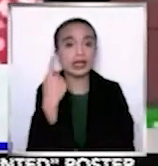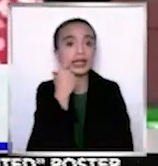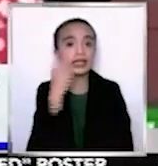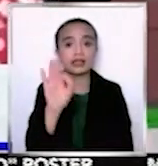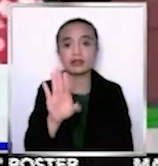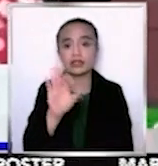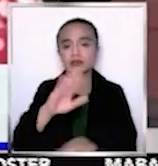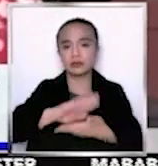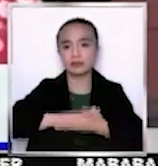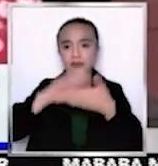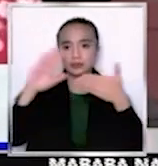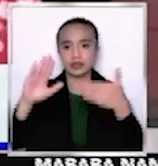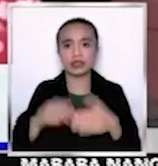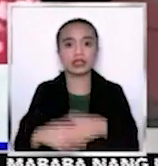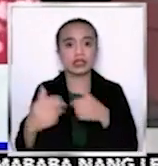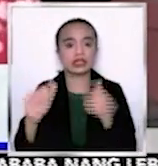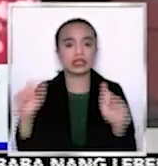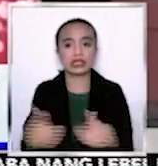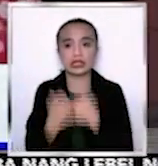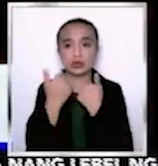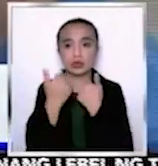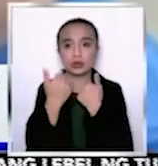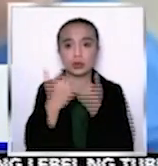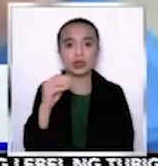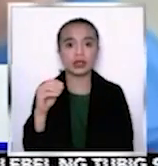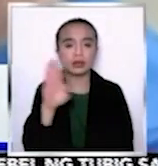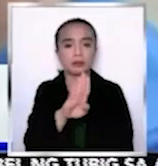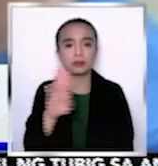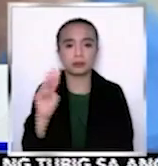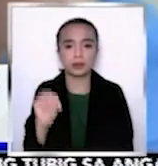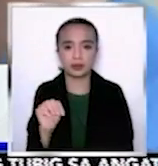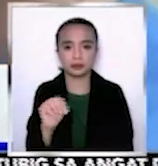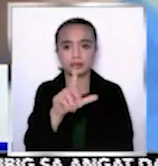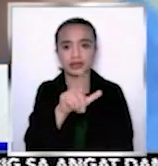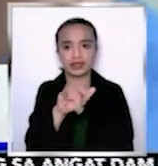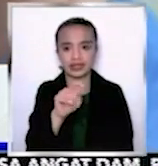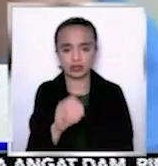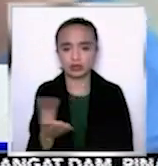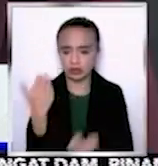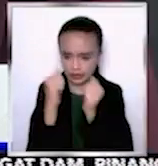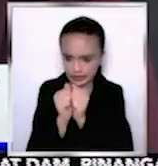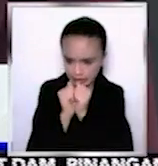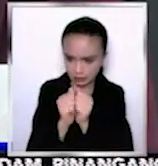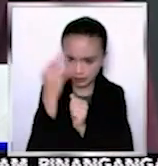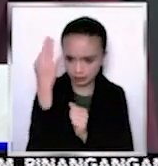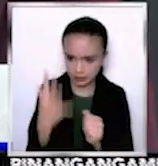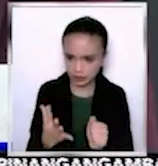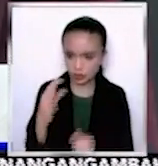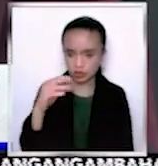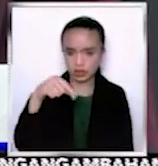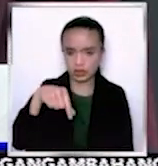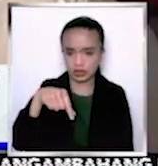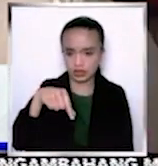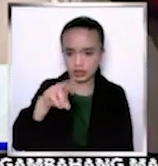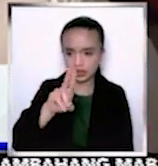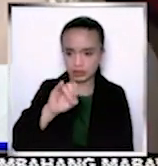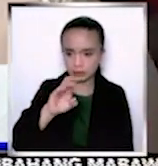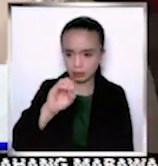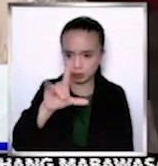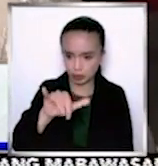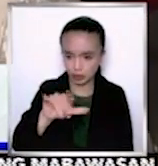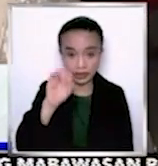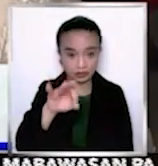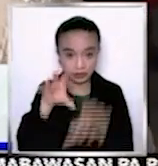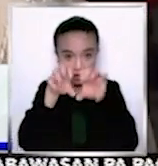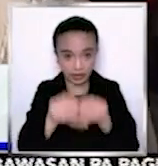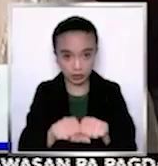Congressman Lito Atienza si dating Senador Bongbong Marcos na samahan si Pastor Apollo Quiboloy sa Amerika kapag inaresto ito ng